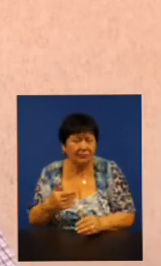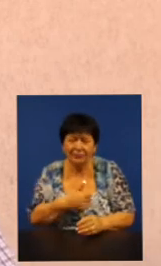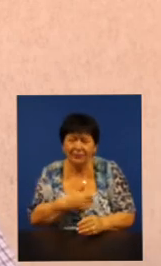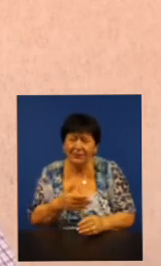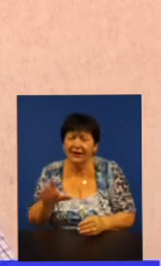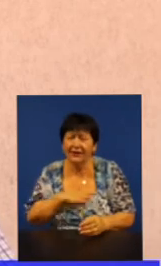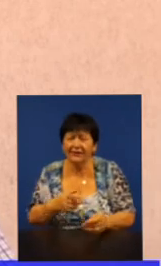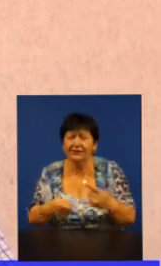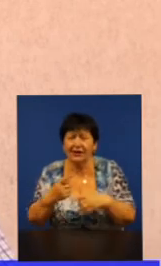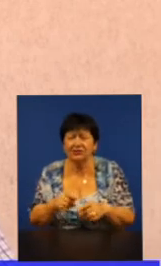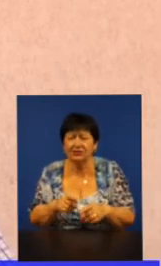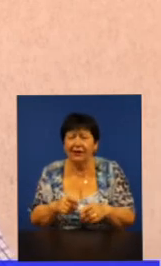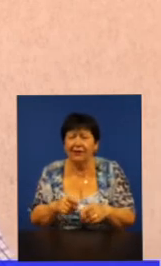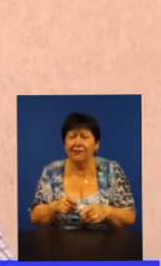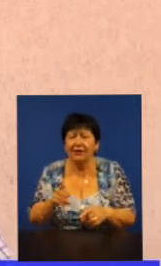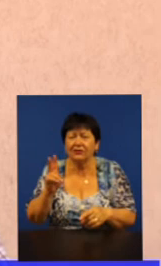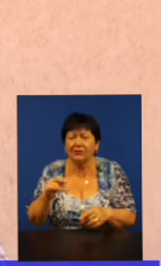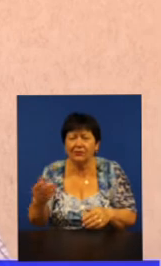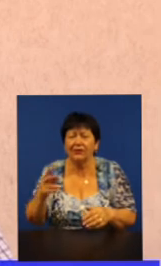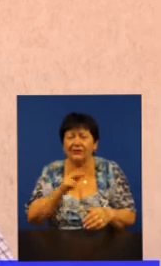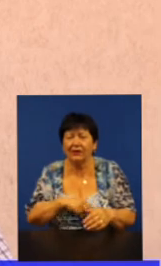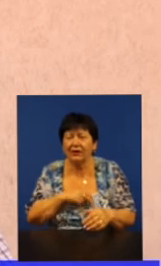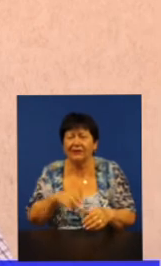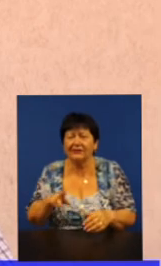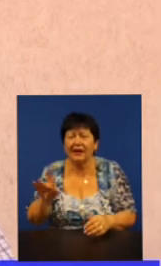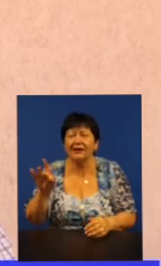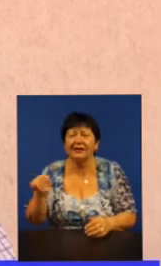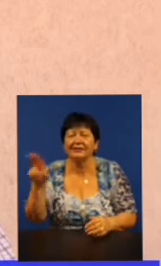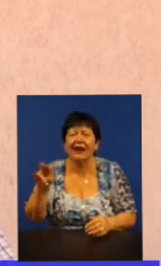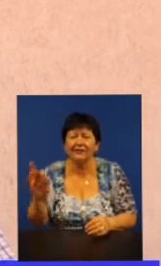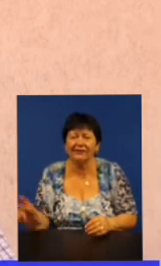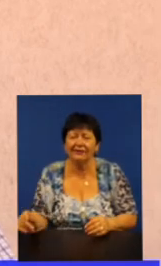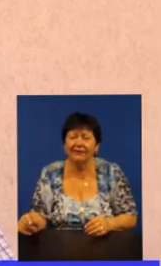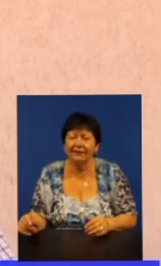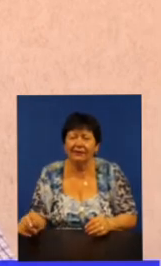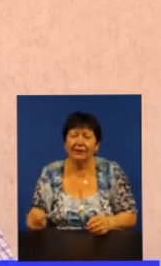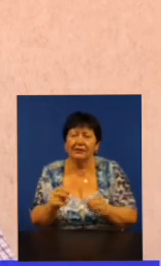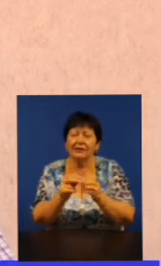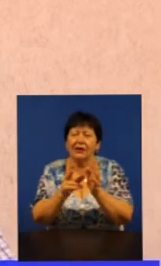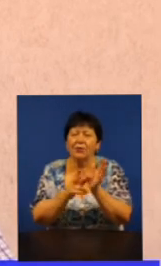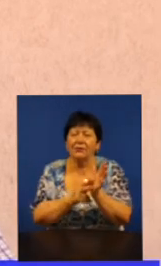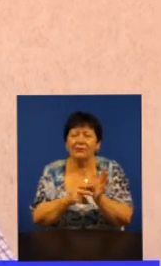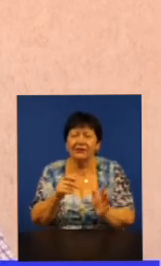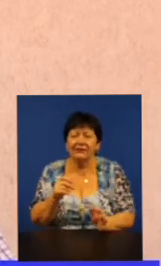să treci prin corespondență și să vii să lucrezi la redacție? Și de la